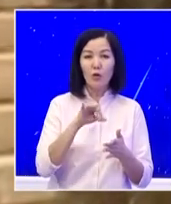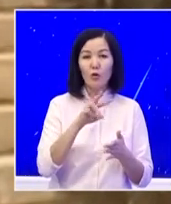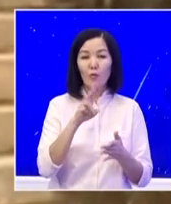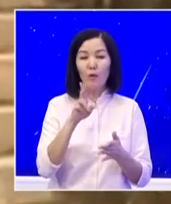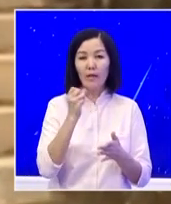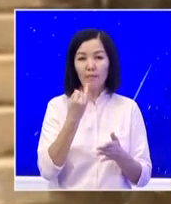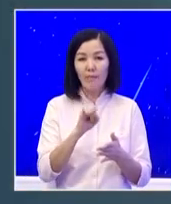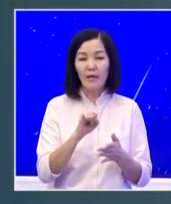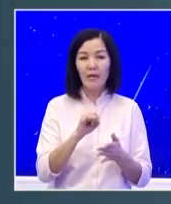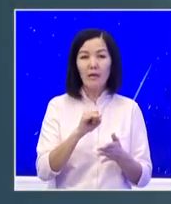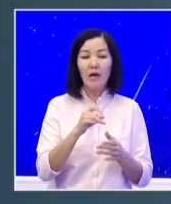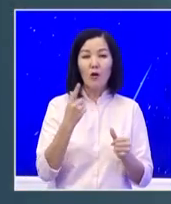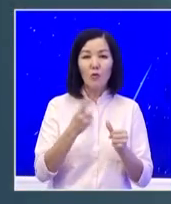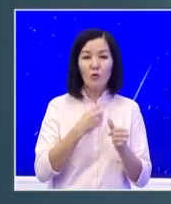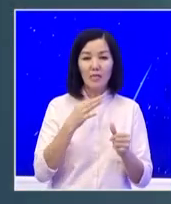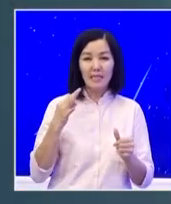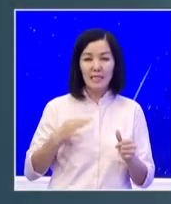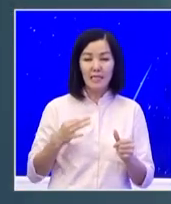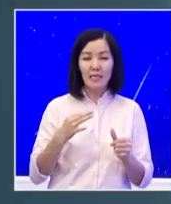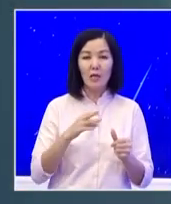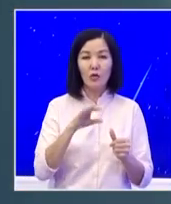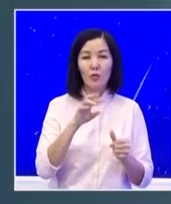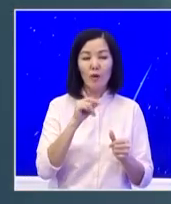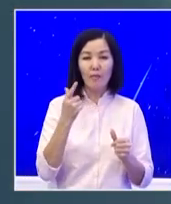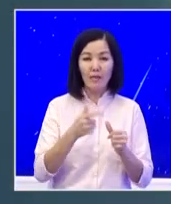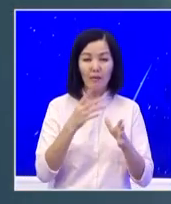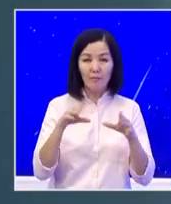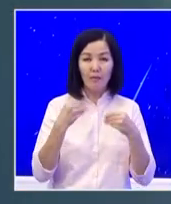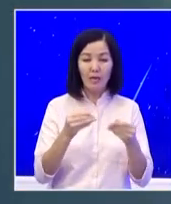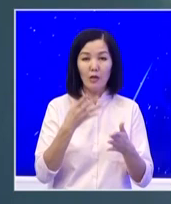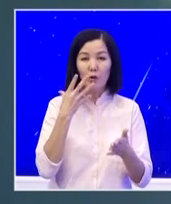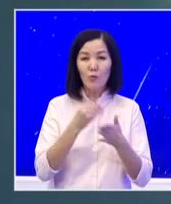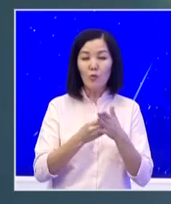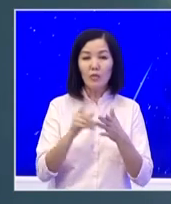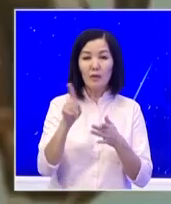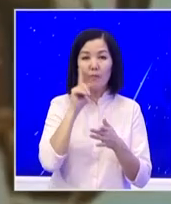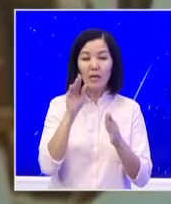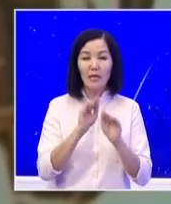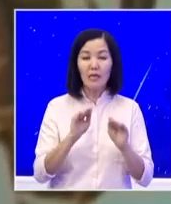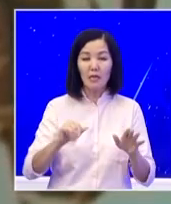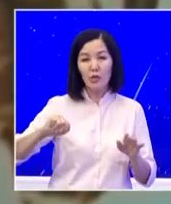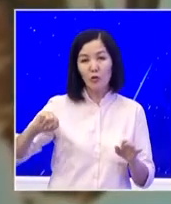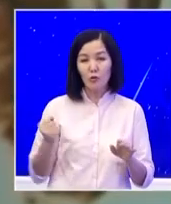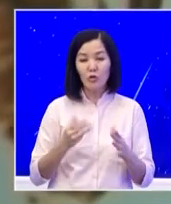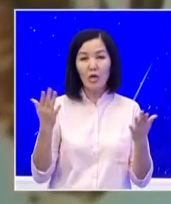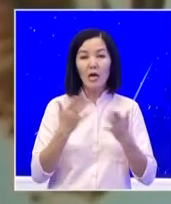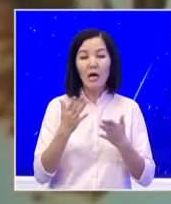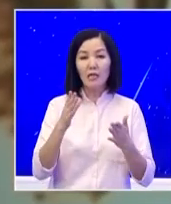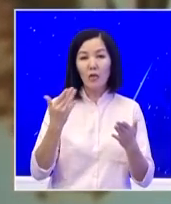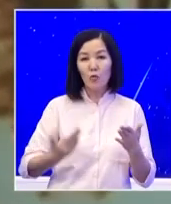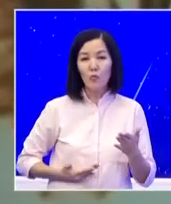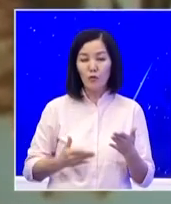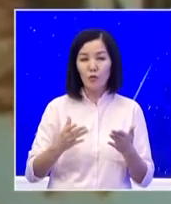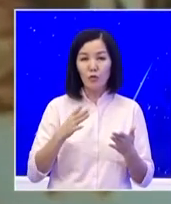құрметіне Тұман деп қойған. Тұманбайға хат деген толғауында өздерінің балалық шақтары мен достығы, қандай заманда өмір сүргендігі